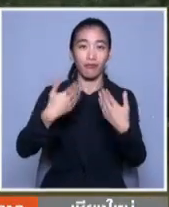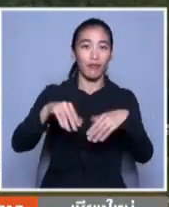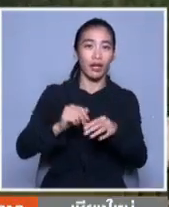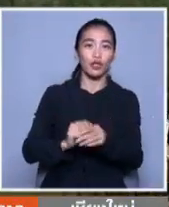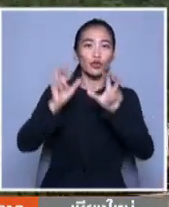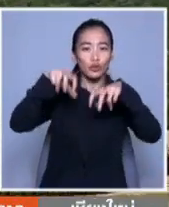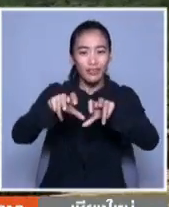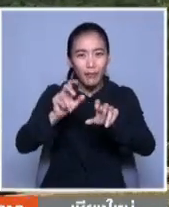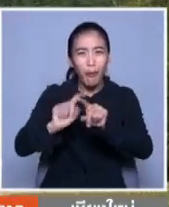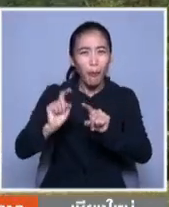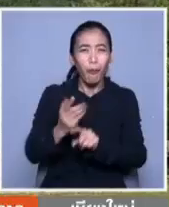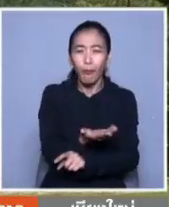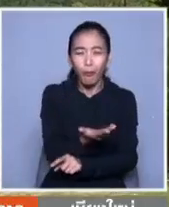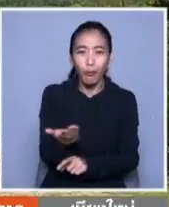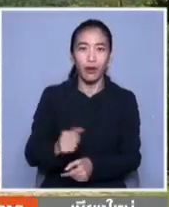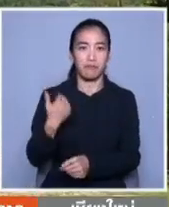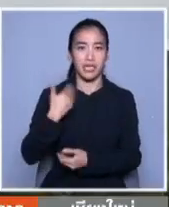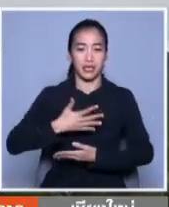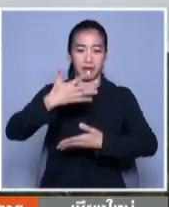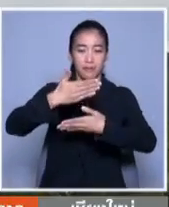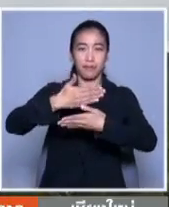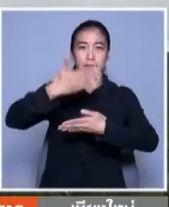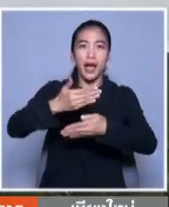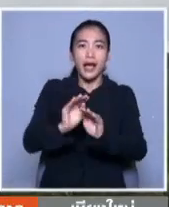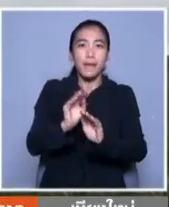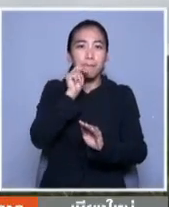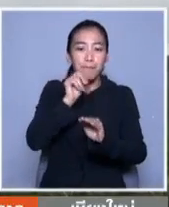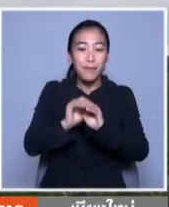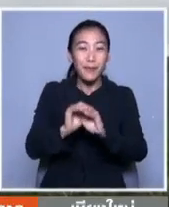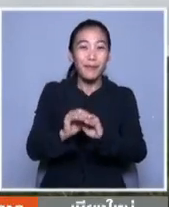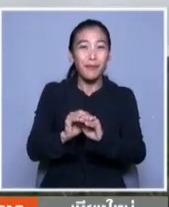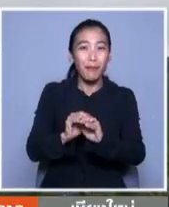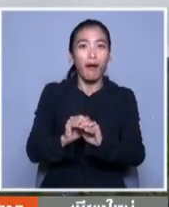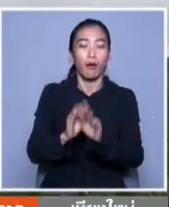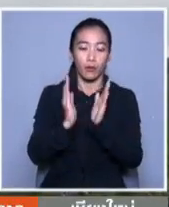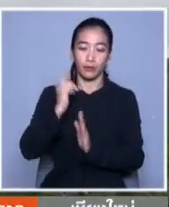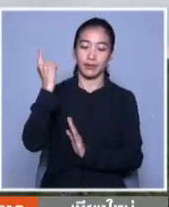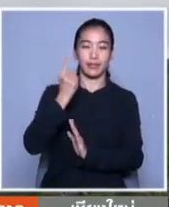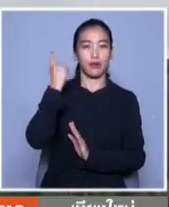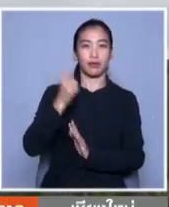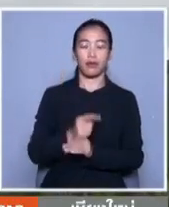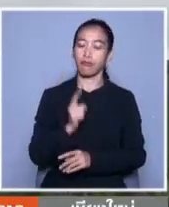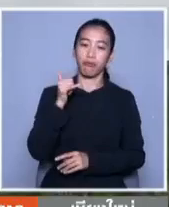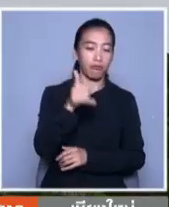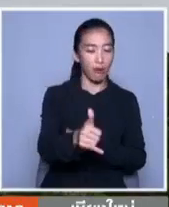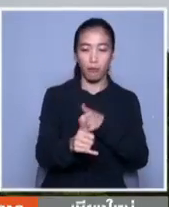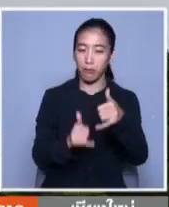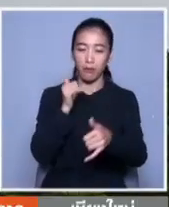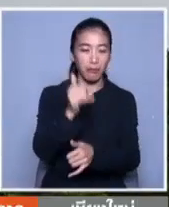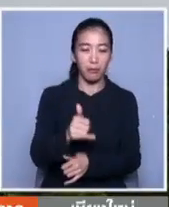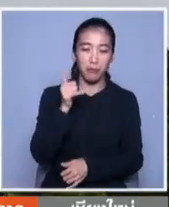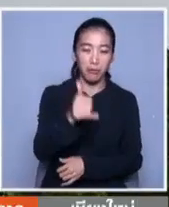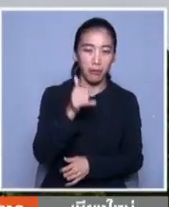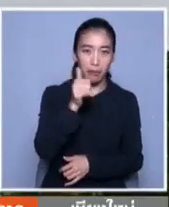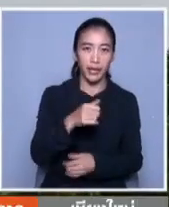น้ำห้วยตึงเท่าอันเนื่องมาจากพระราชดำริตำบลดอนแก้วอำเภอแม่ริมนักท่องเที่ยวเพิ่มขึ้นต่อเนื่องค่ะมี